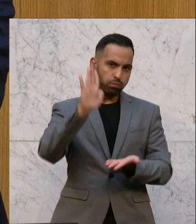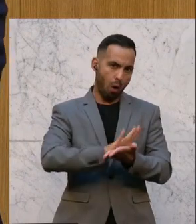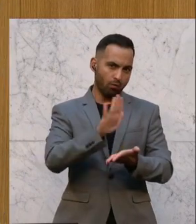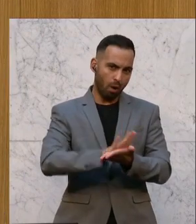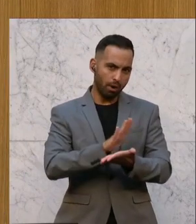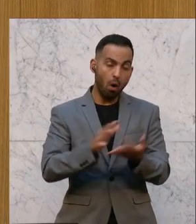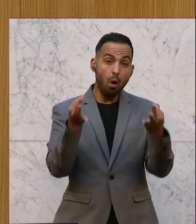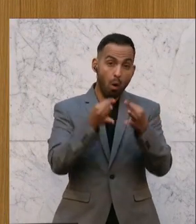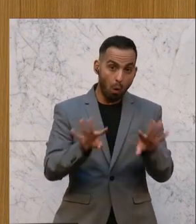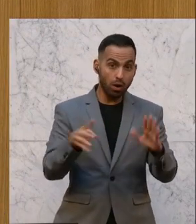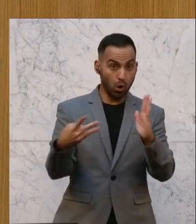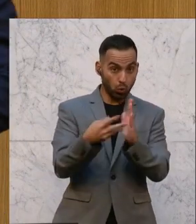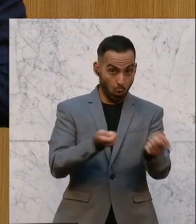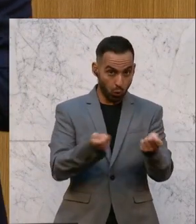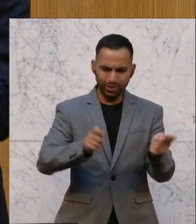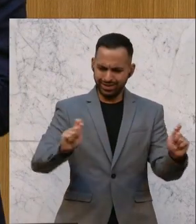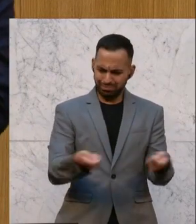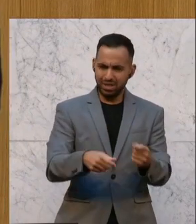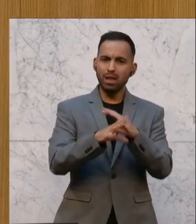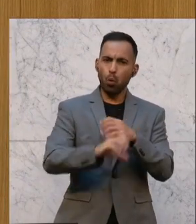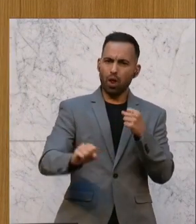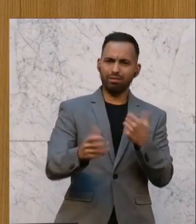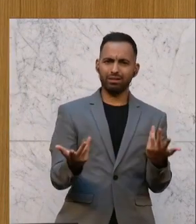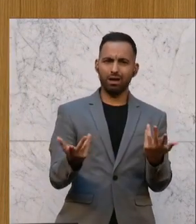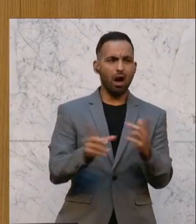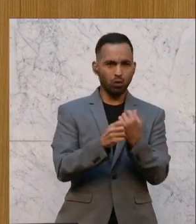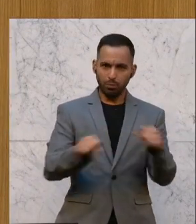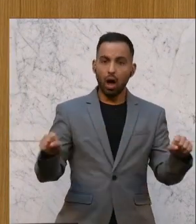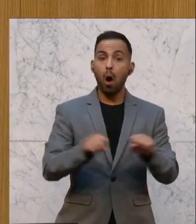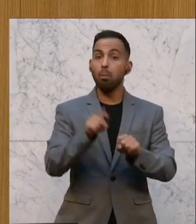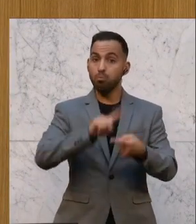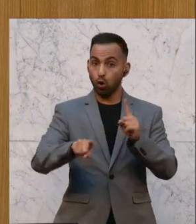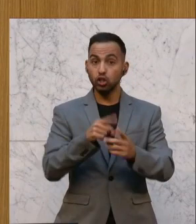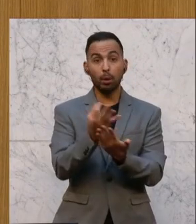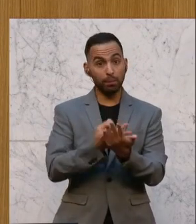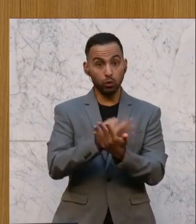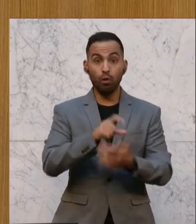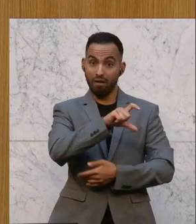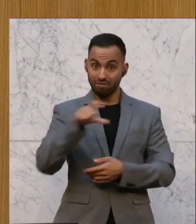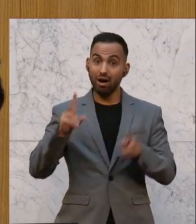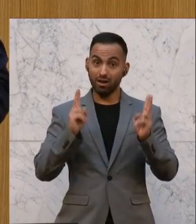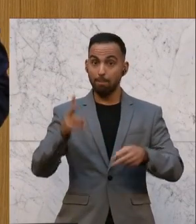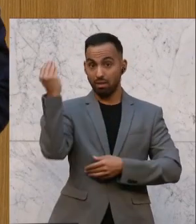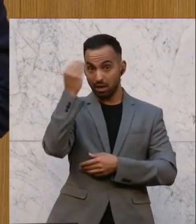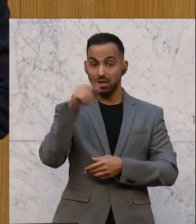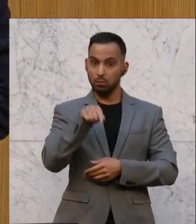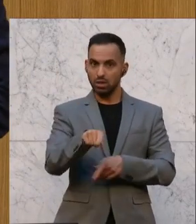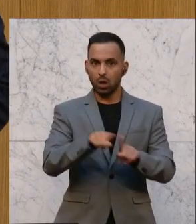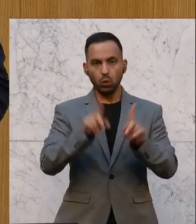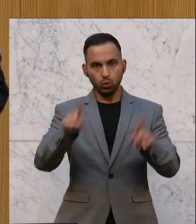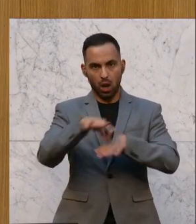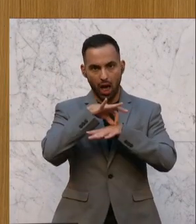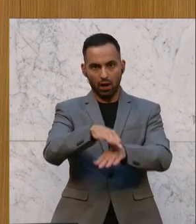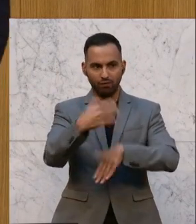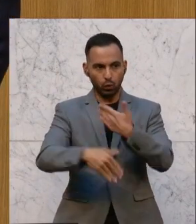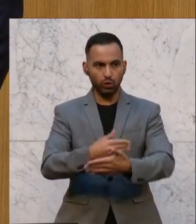ohne Kontrolle gibt es keine Demokratie. Übrigens ein Konzept, was man im Schulfach politische Bildung auch lernen würde. Dringend an der Zeit, dass es das auch gibt.